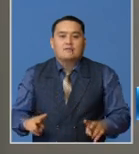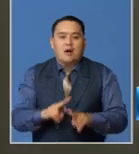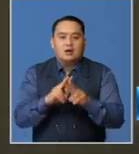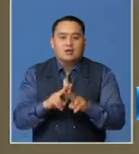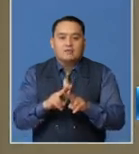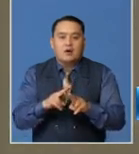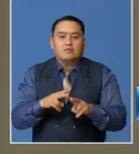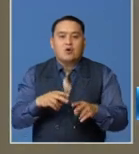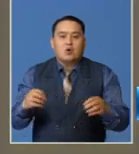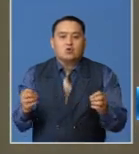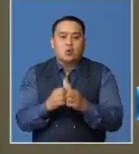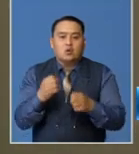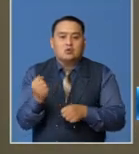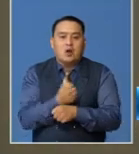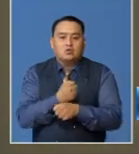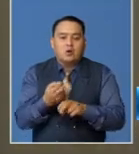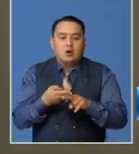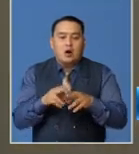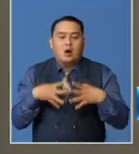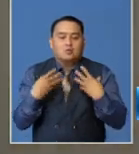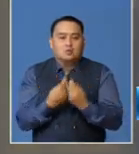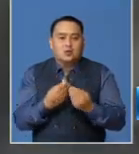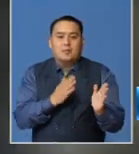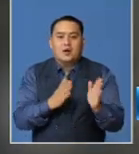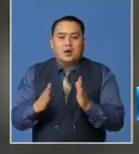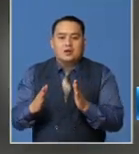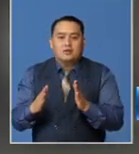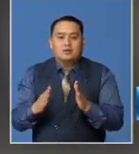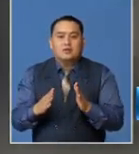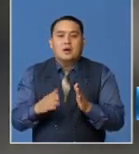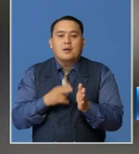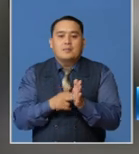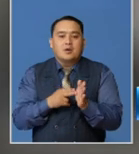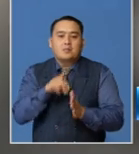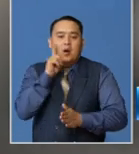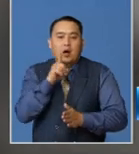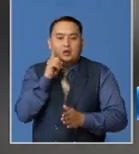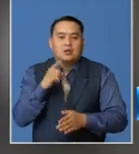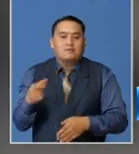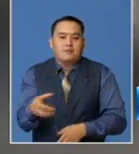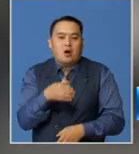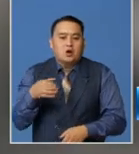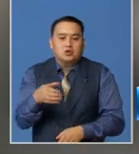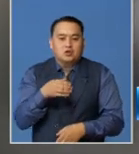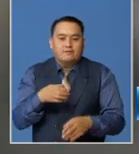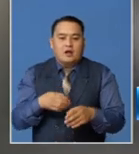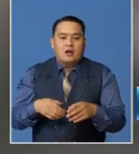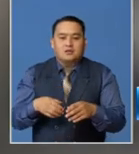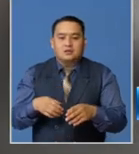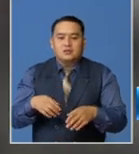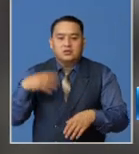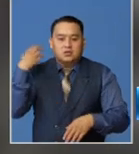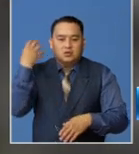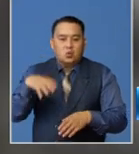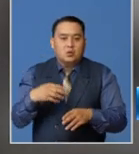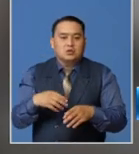неподобающим образом и нарушали правила общественного порядка в пути следования молодые люди распивали спиртные напитки и не реагировали